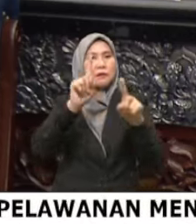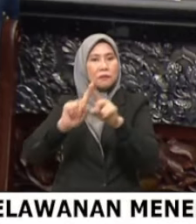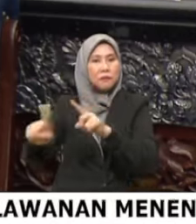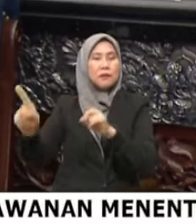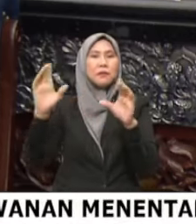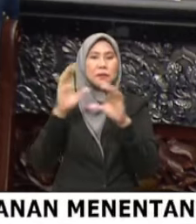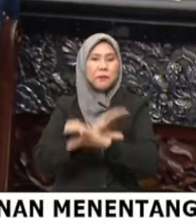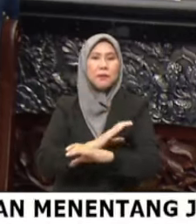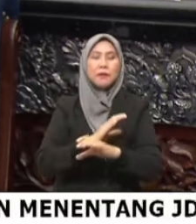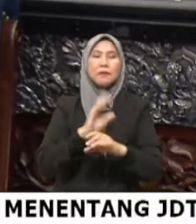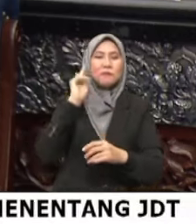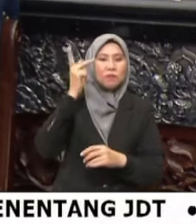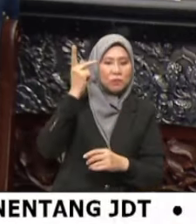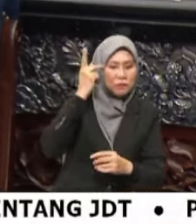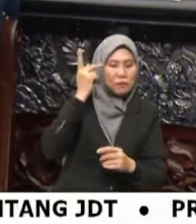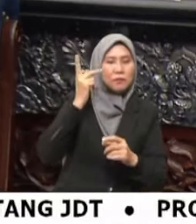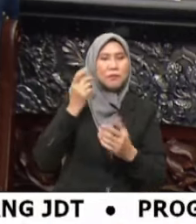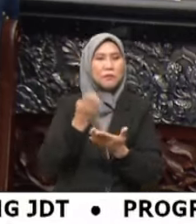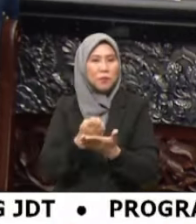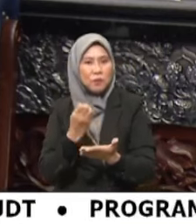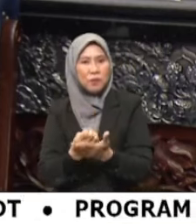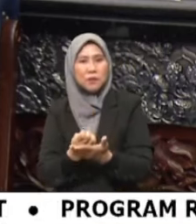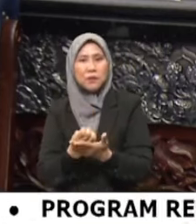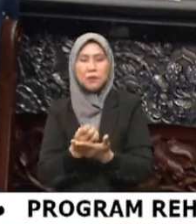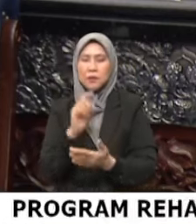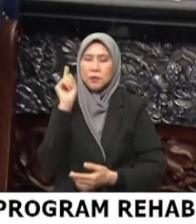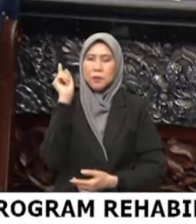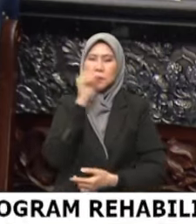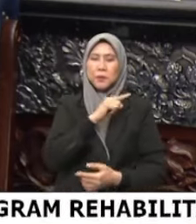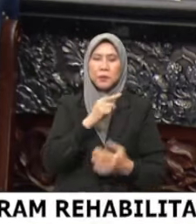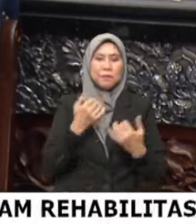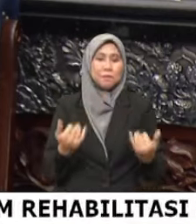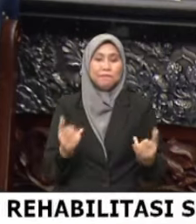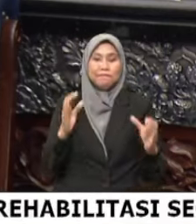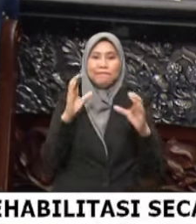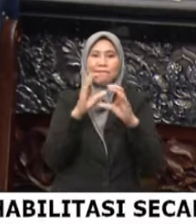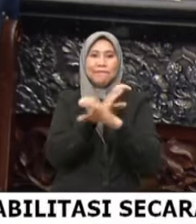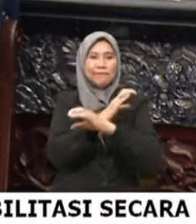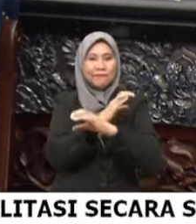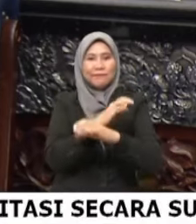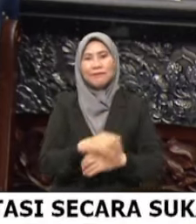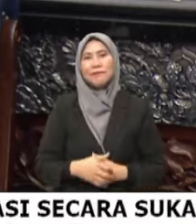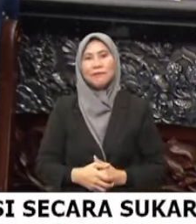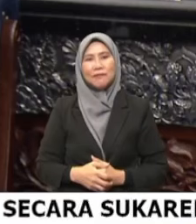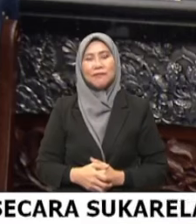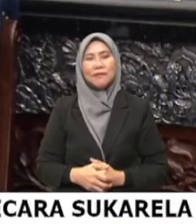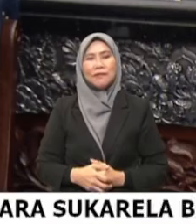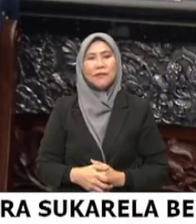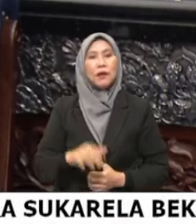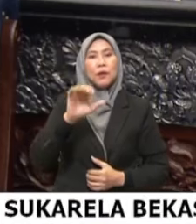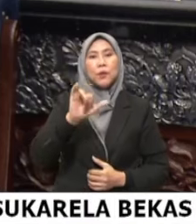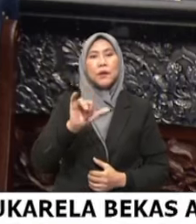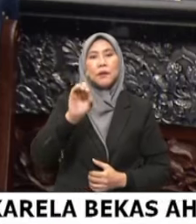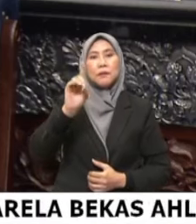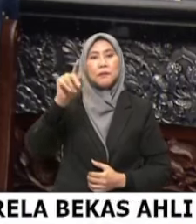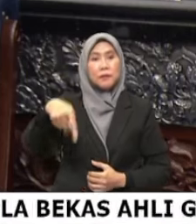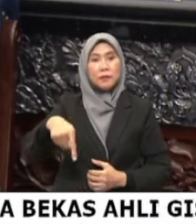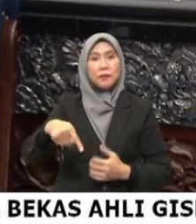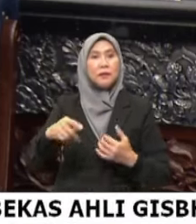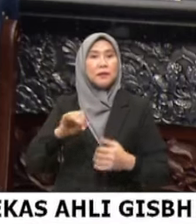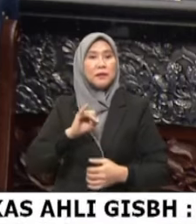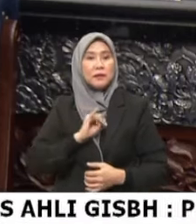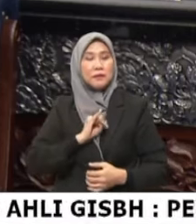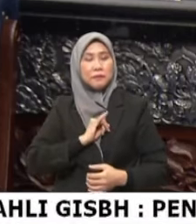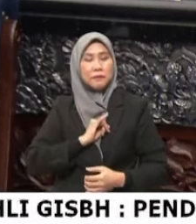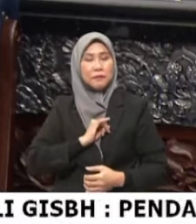cabaran geopolitik dan juga geoekonomi yang semakin hebat pada sekarang ini. Puan Yang Pertua, suka saya